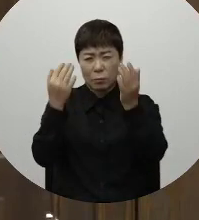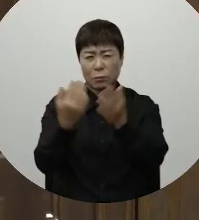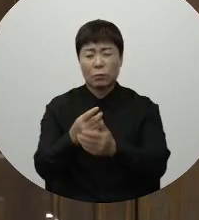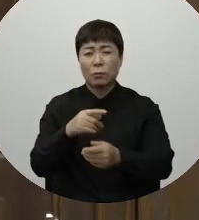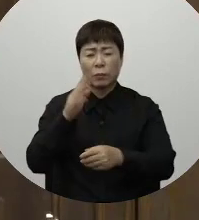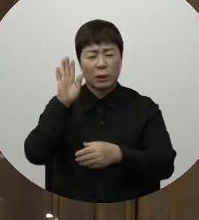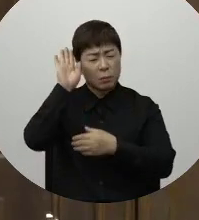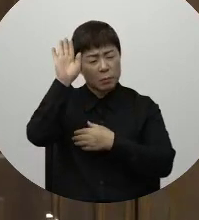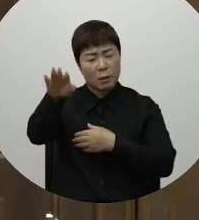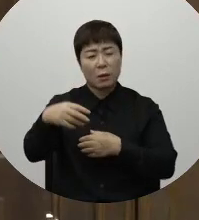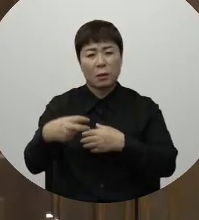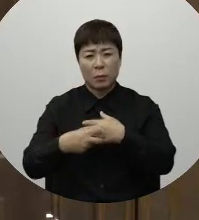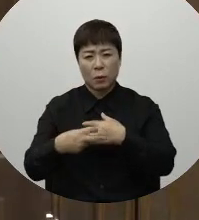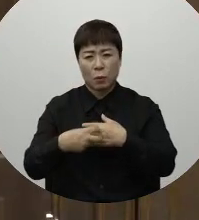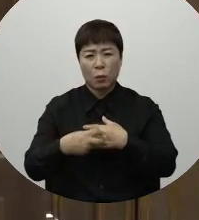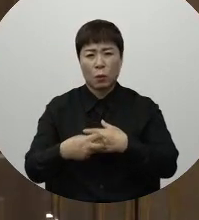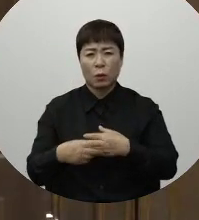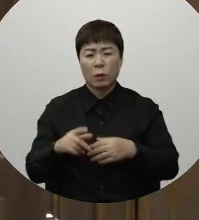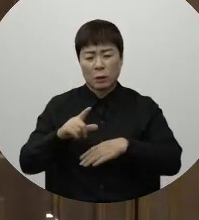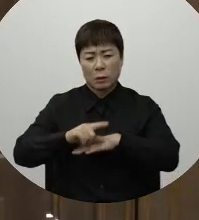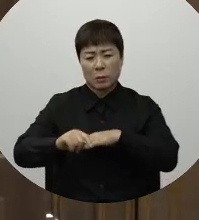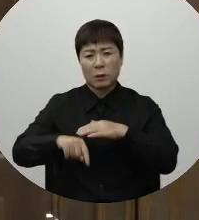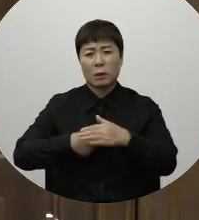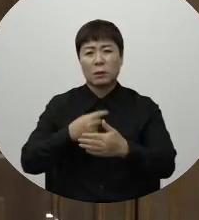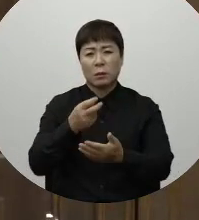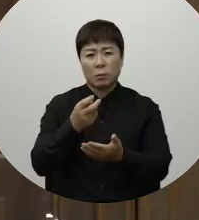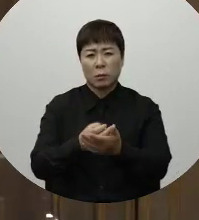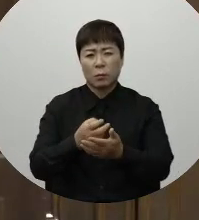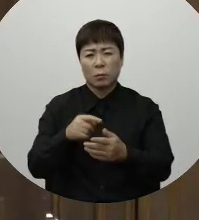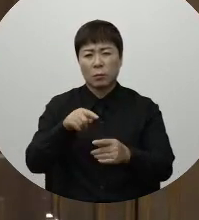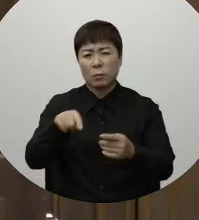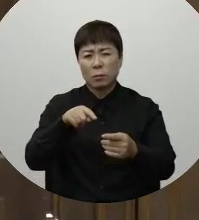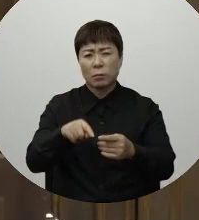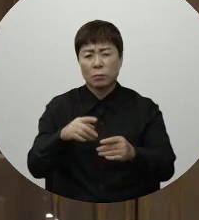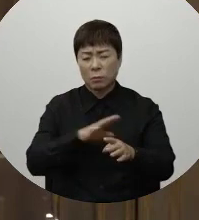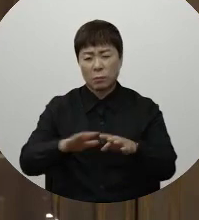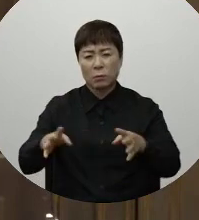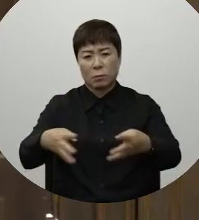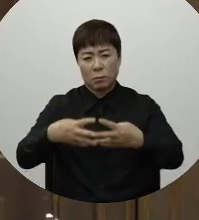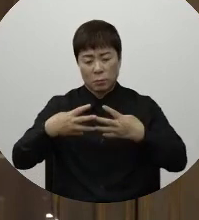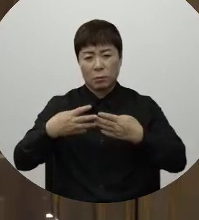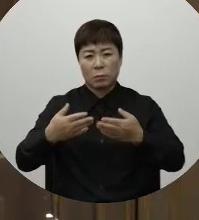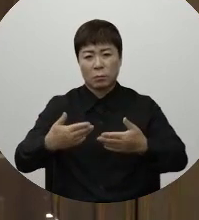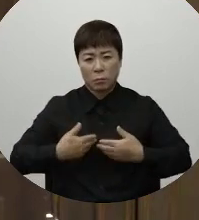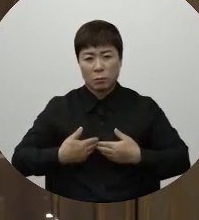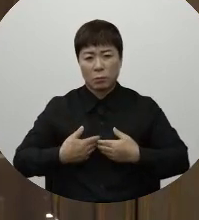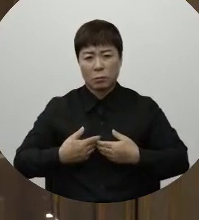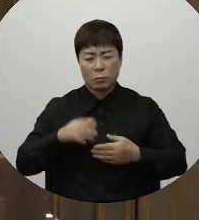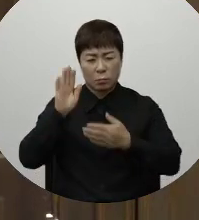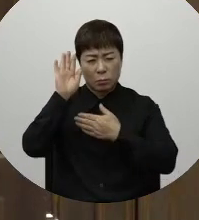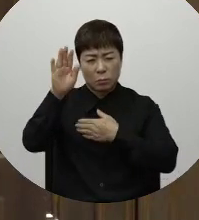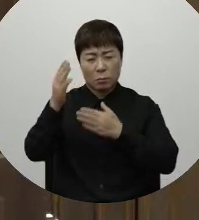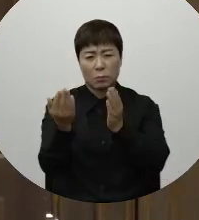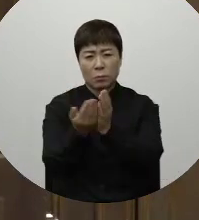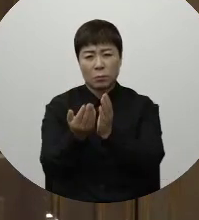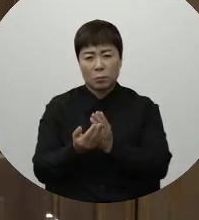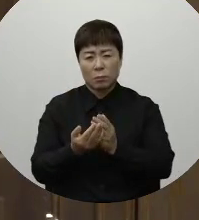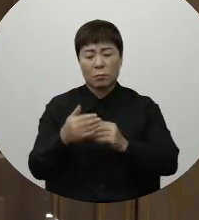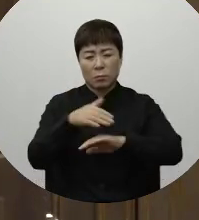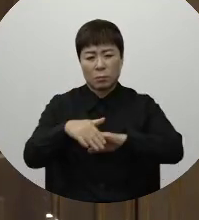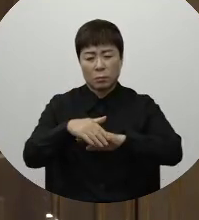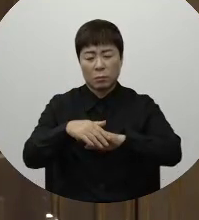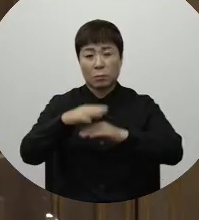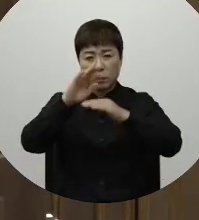미래병원 조성을 위해 지방자치단체와 본격적인 협의를 개시하고 미래병원 건립의 방향을 설정하겠다는 내용과